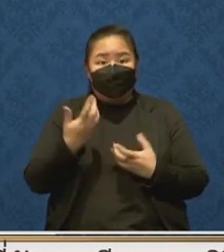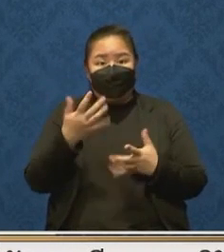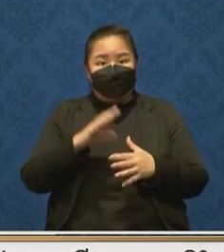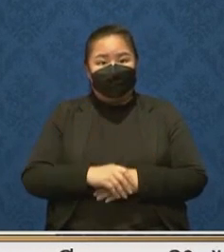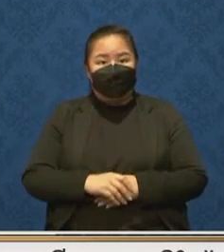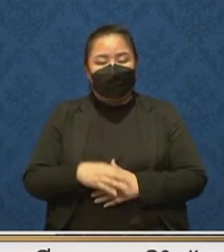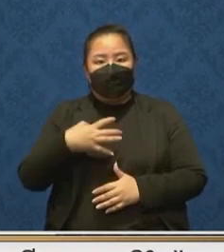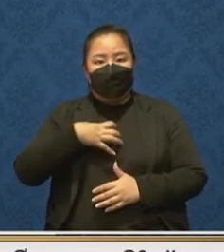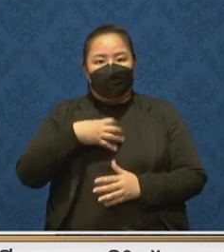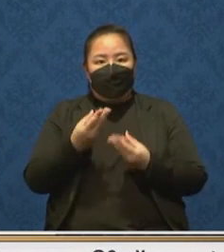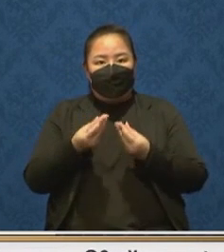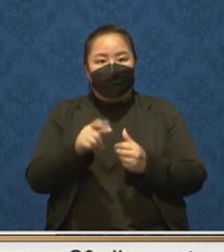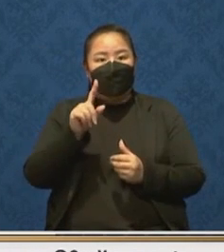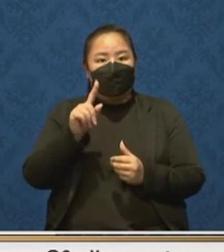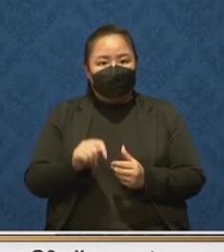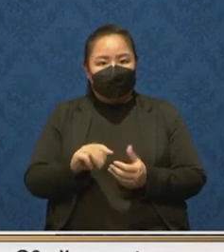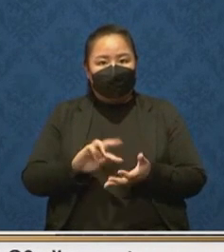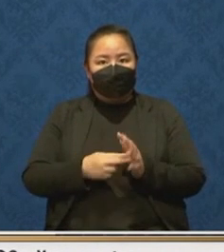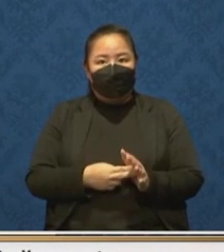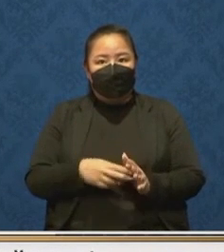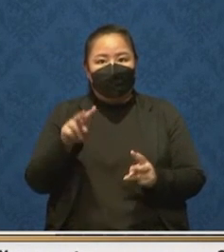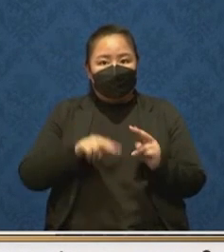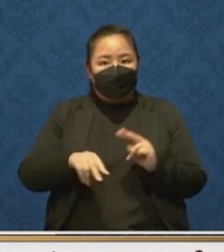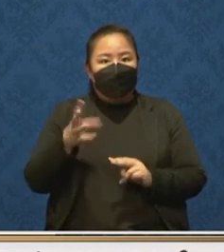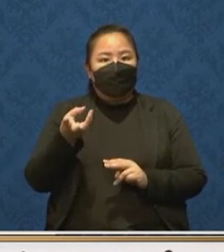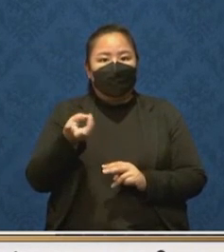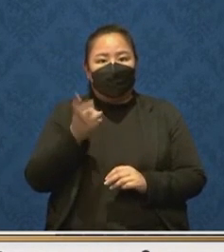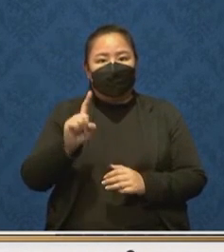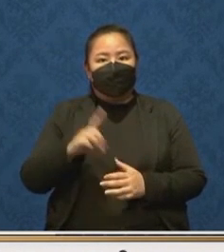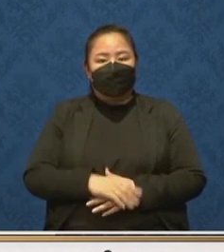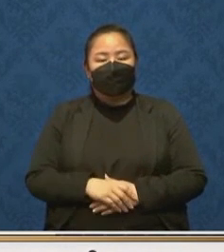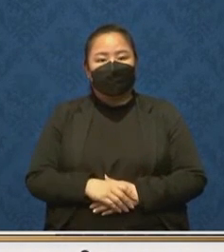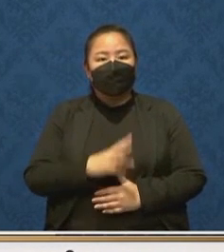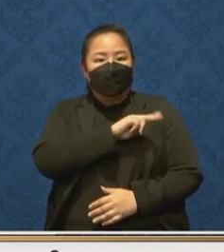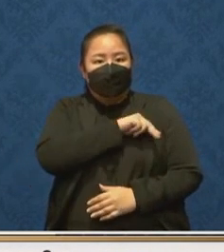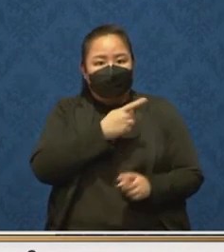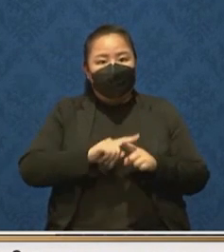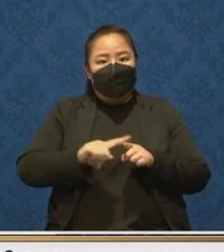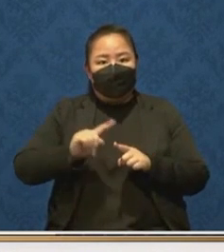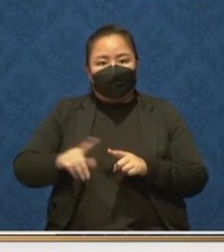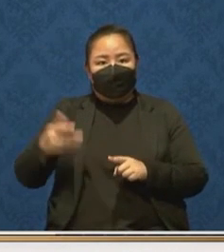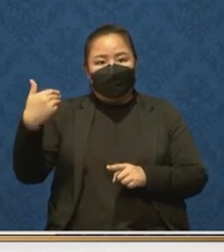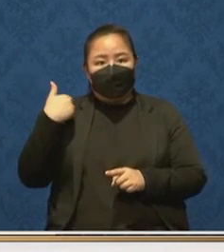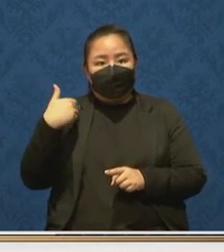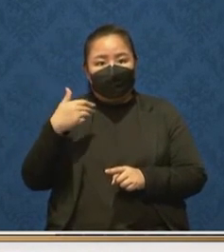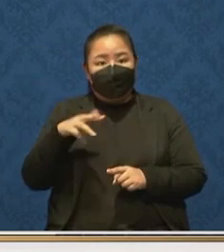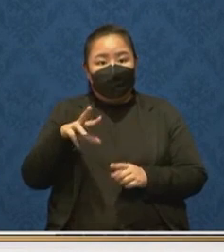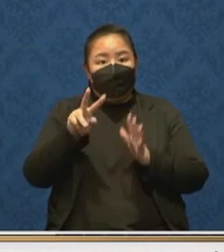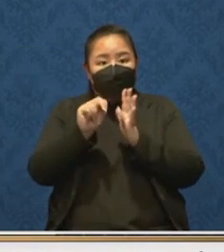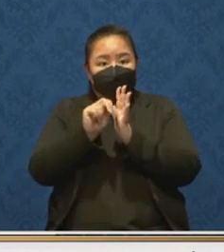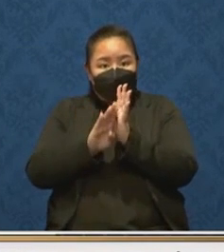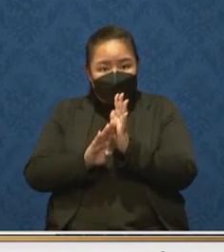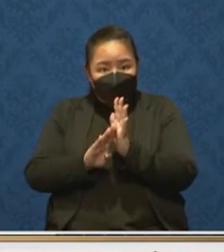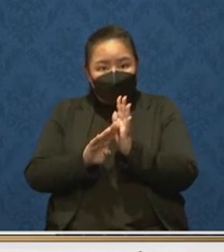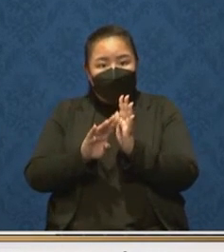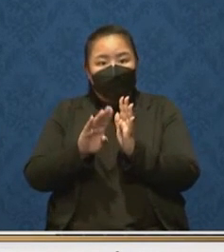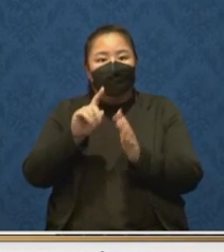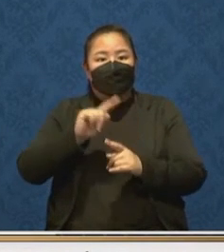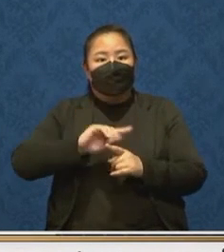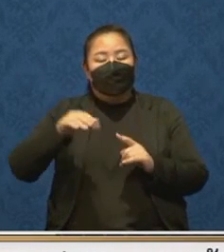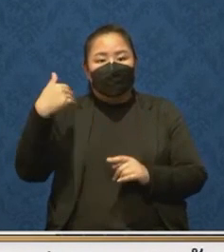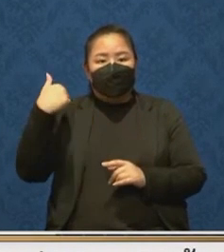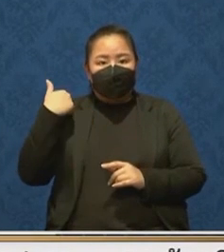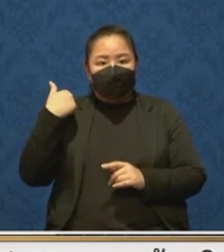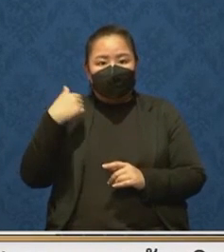ต่ำก็ตรวจนอยน้อยครับโรงพยาบาต่ๆจะได้รบนโยบายวาไม่ต้องตรวจมากตรจ RT